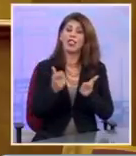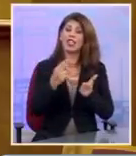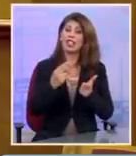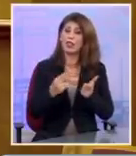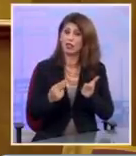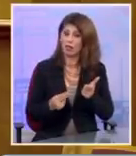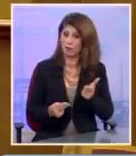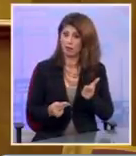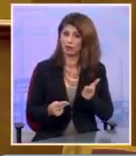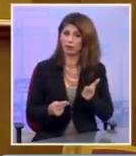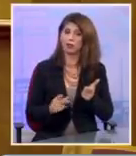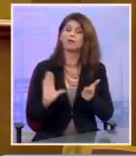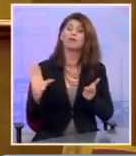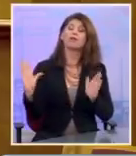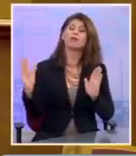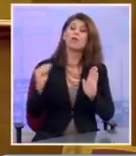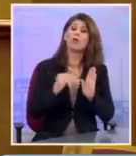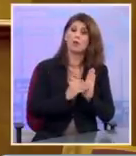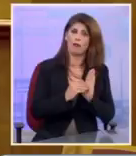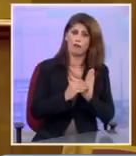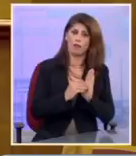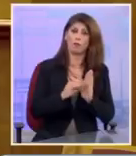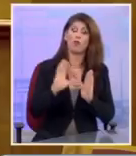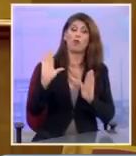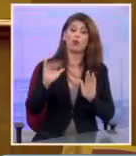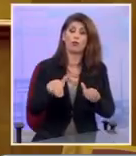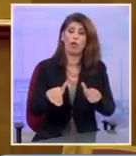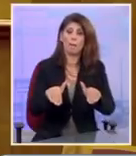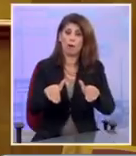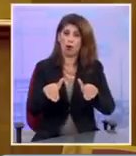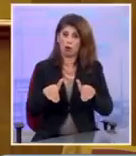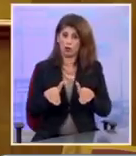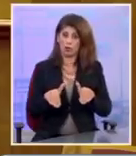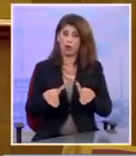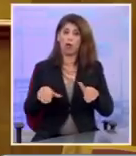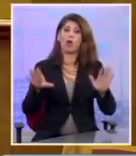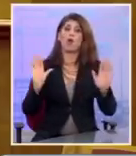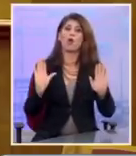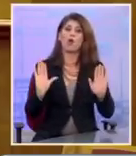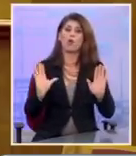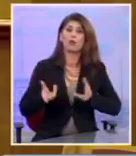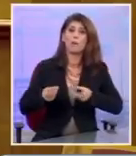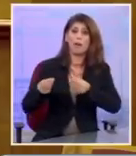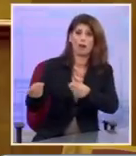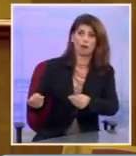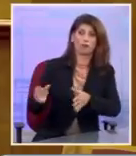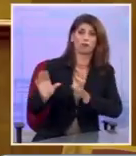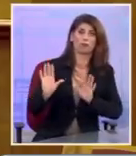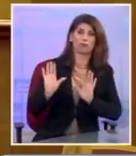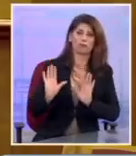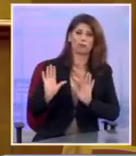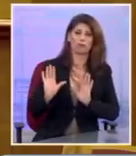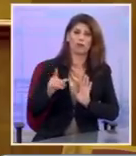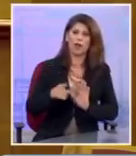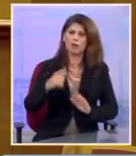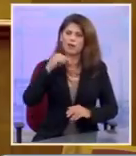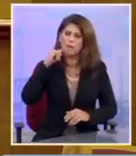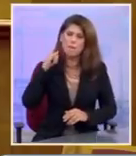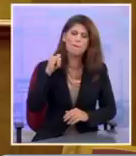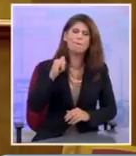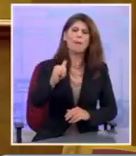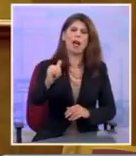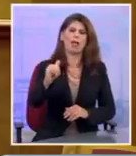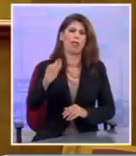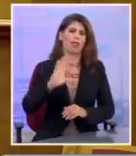ζητήματα δεν χωρούν ούτε υποχωρήσεις, ούτε παραχωρήσεις. Από τις πάγιες εθνικές